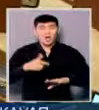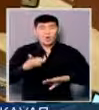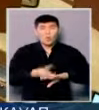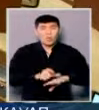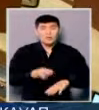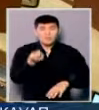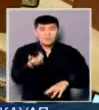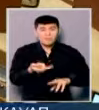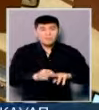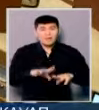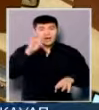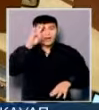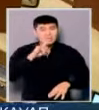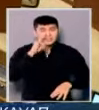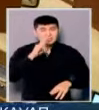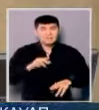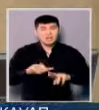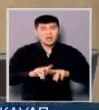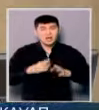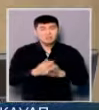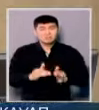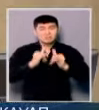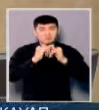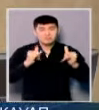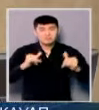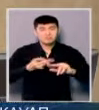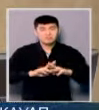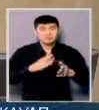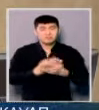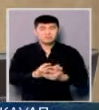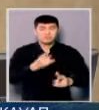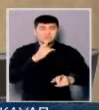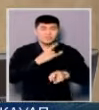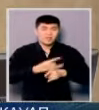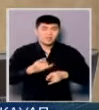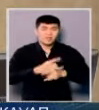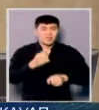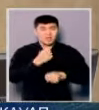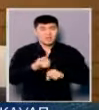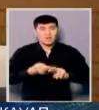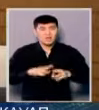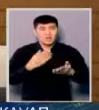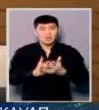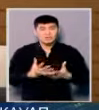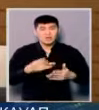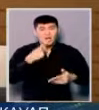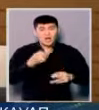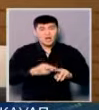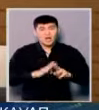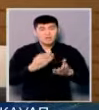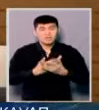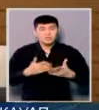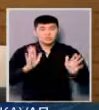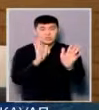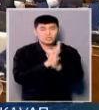екенін, одан Қазақстанның батыс аймағының даму әлеуеті зардап шеккенін атап өтті. Оның пікірінше